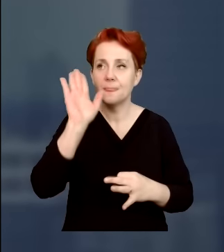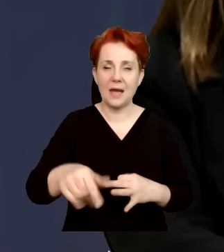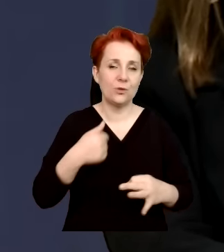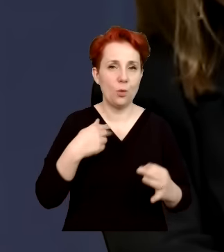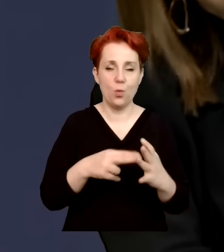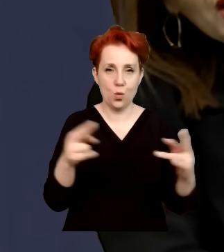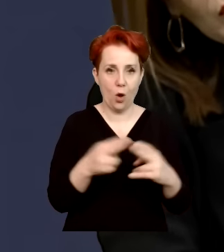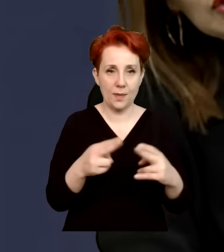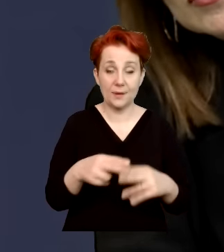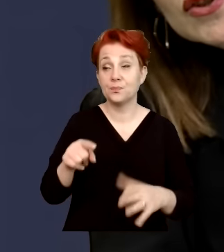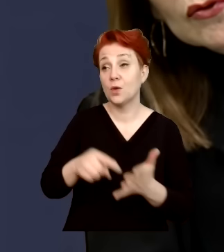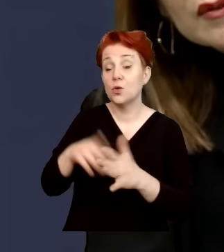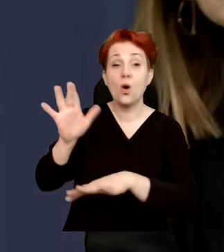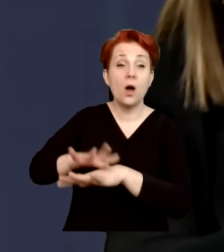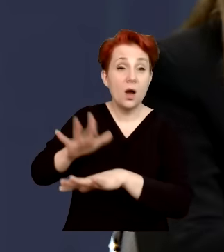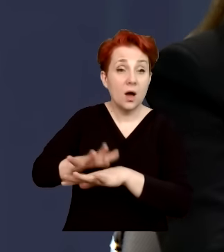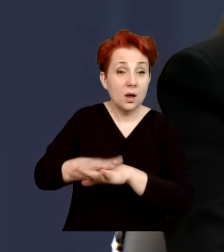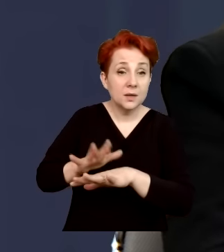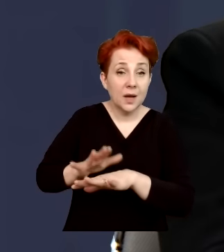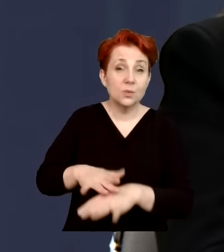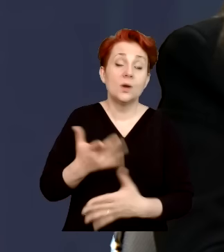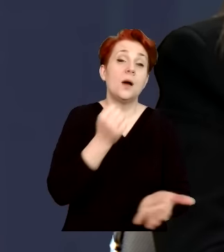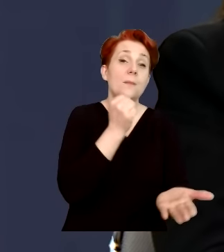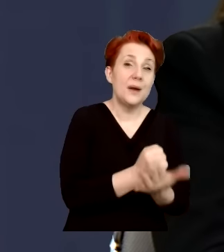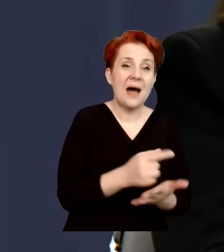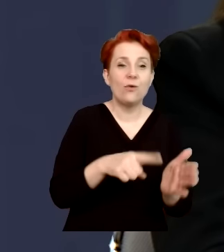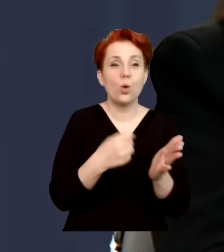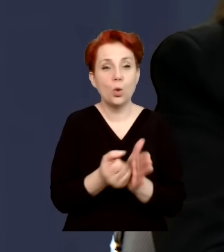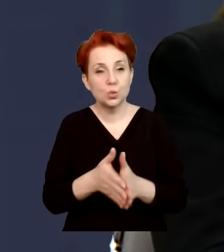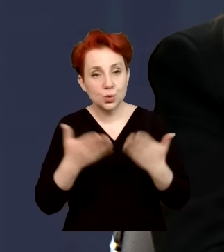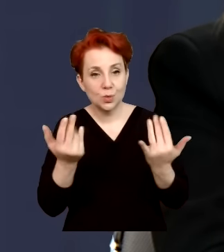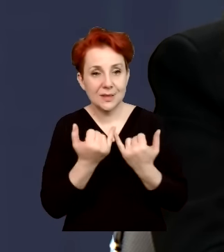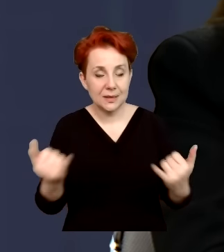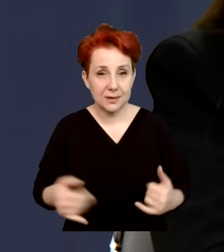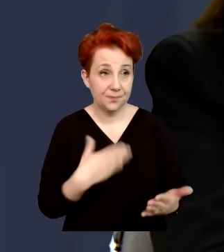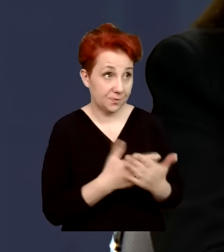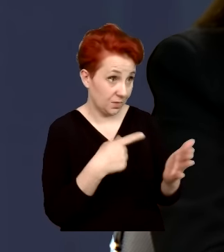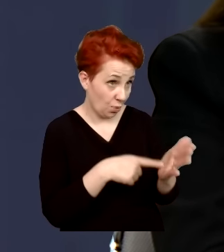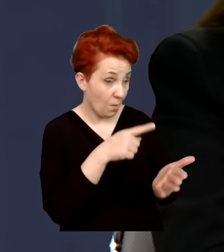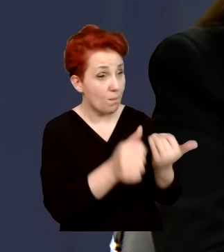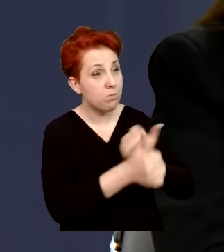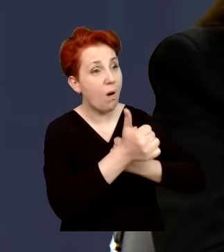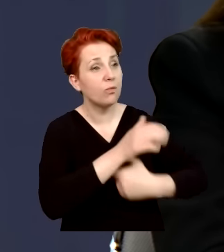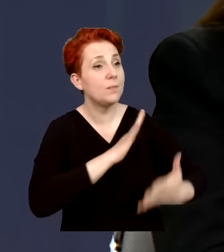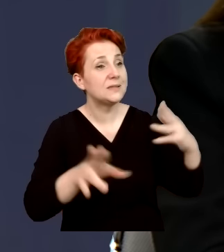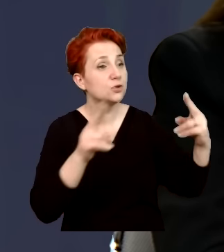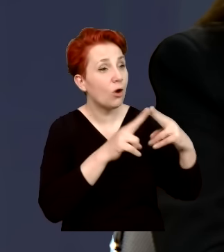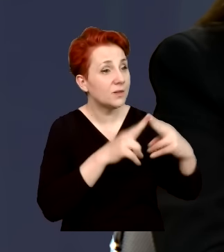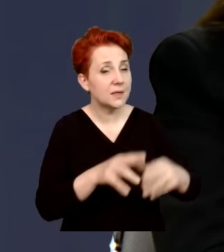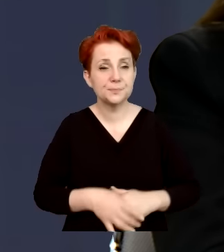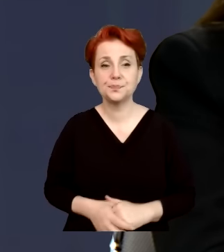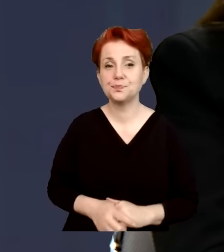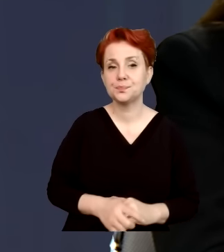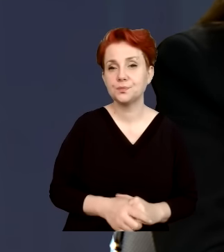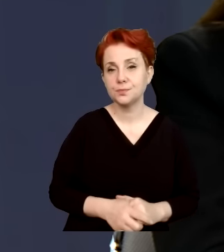Tak traktuje ta ekipa prawo, konstytucję. Czy to jest powód, dla którego nie należało się skontaktować, oczywiście, panie pośle? To oczywiste, że to